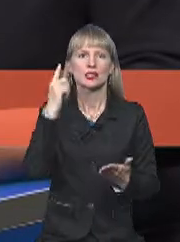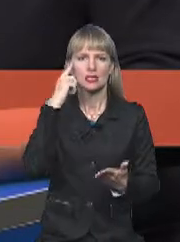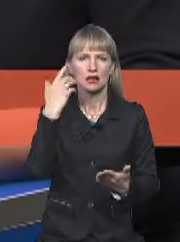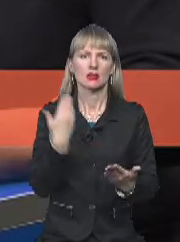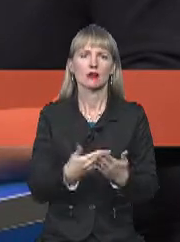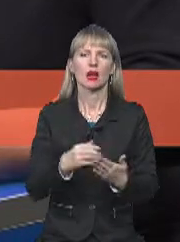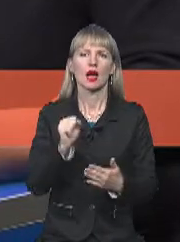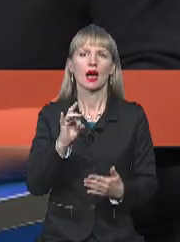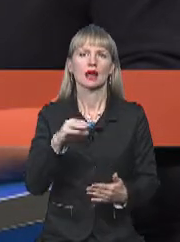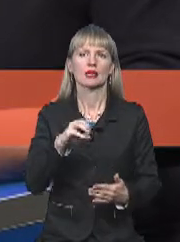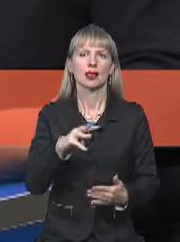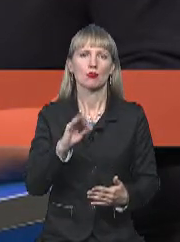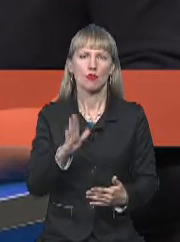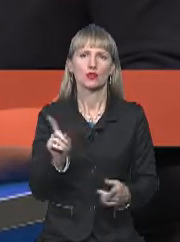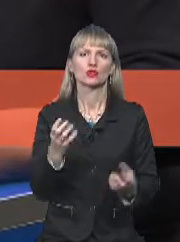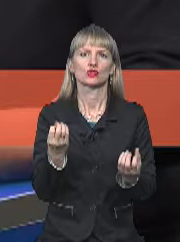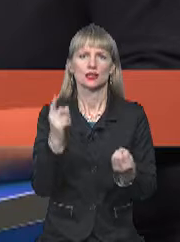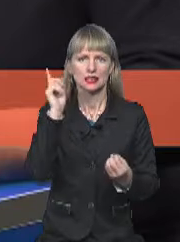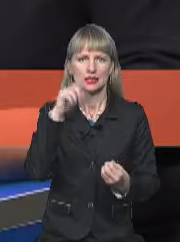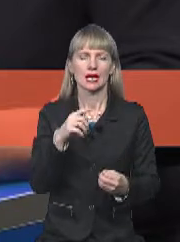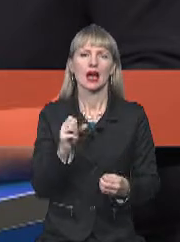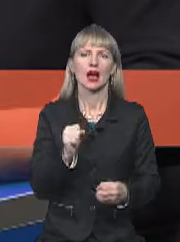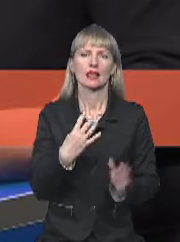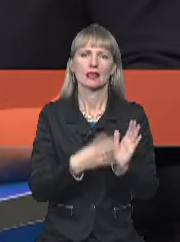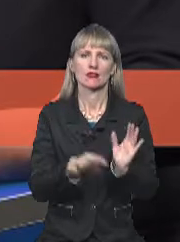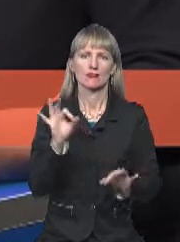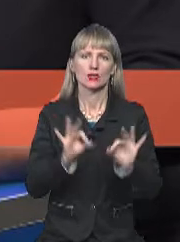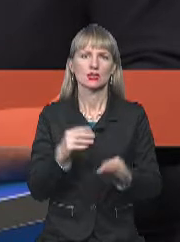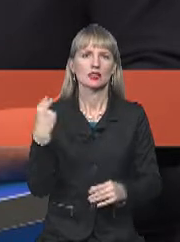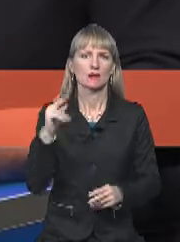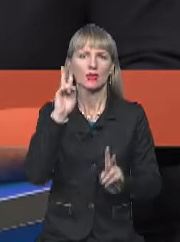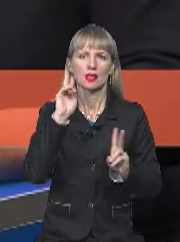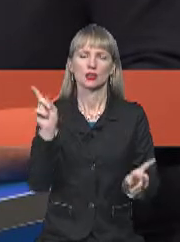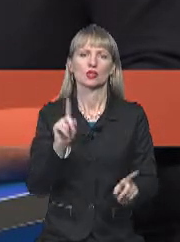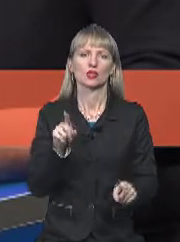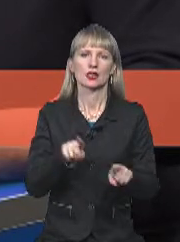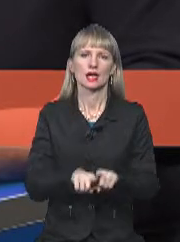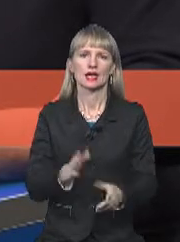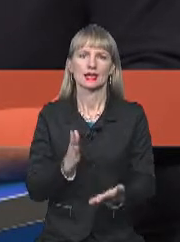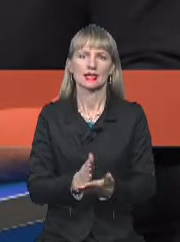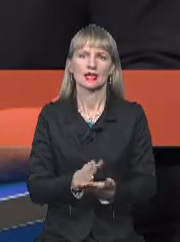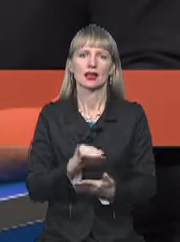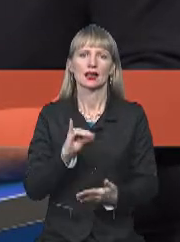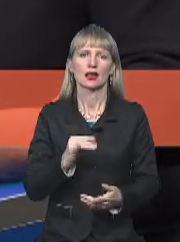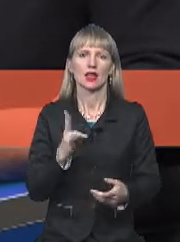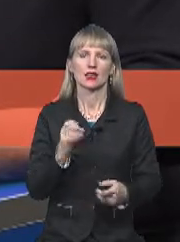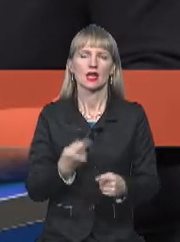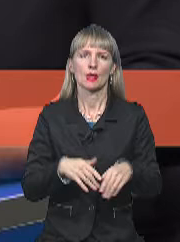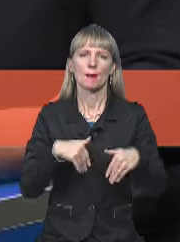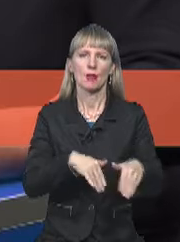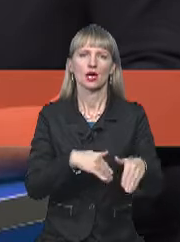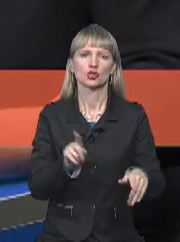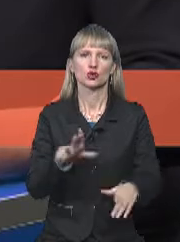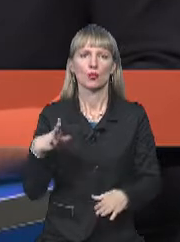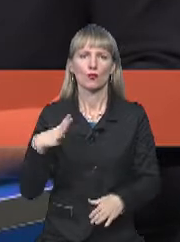От Борис Артемов знає, ще знає. Але, ну, 90% запоріжців навіть не знають, що таке є. І от на цьому марші, що